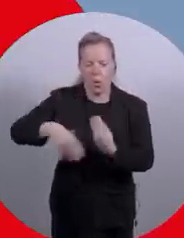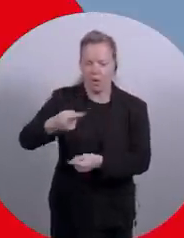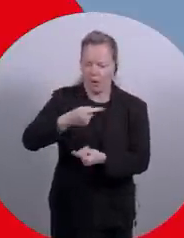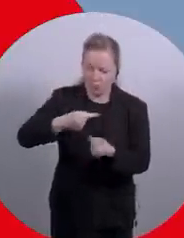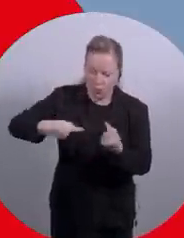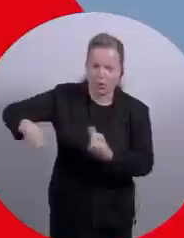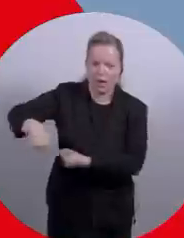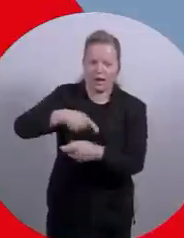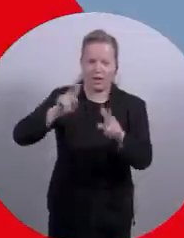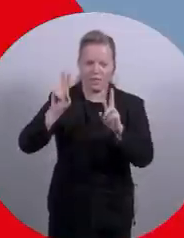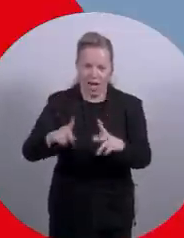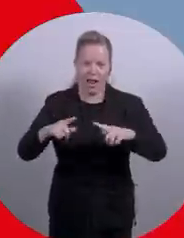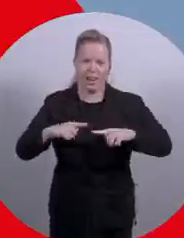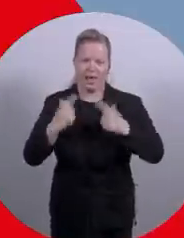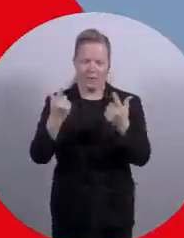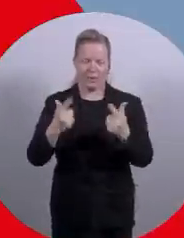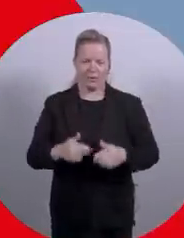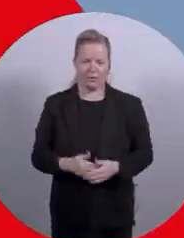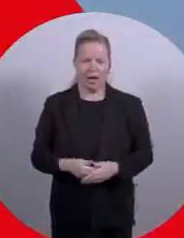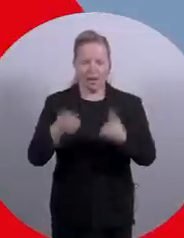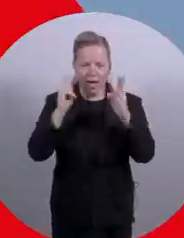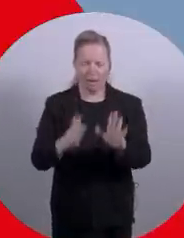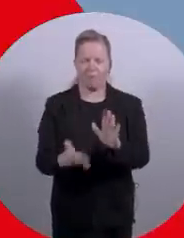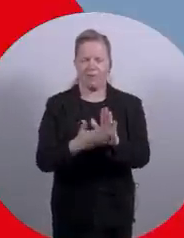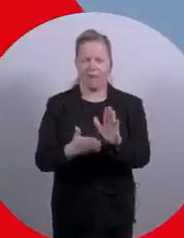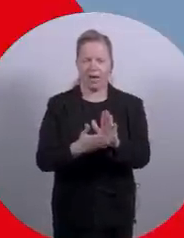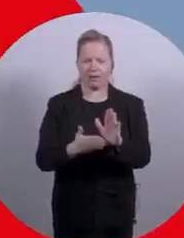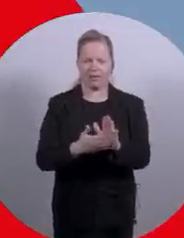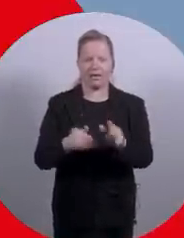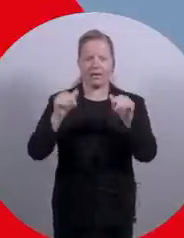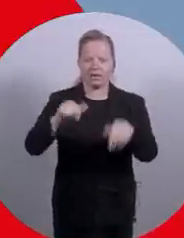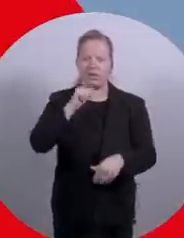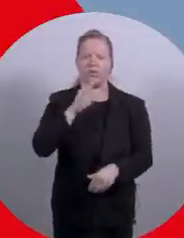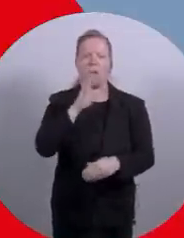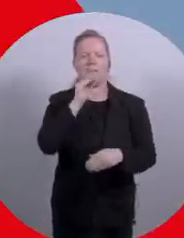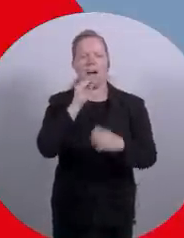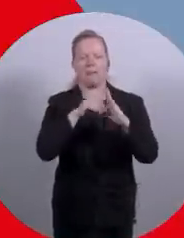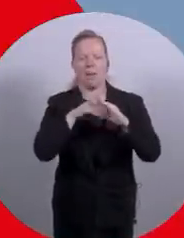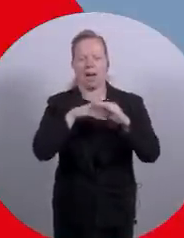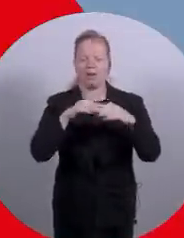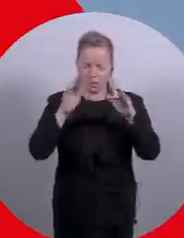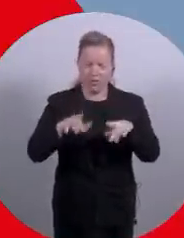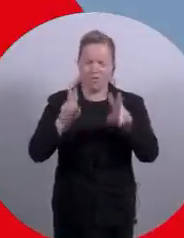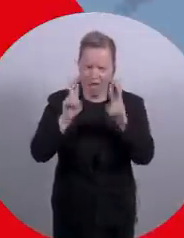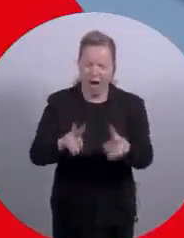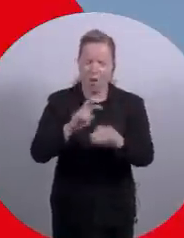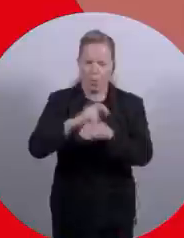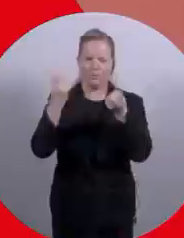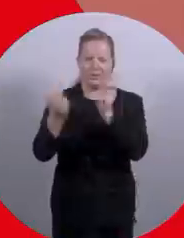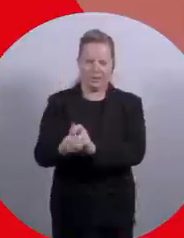wirklich leben und wir können beweisen dass das keine Lippenbekenntnisse sind Freundschaft